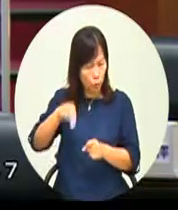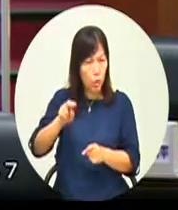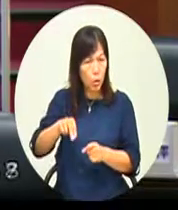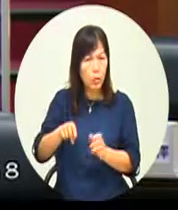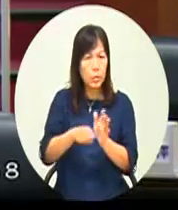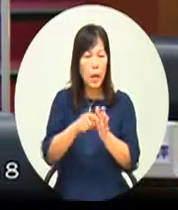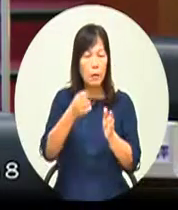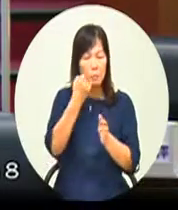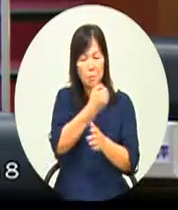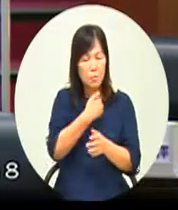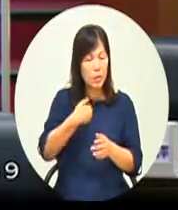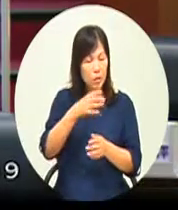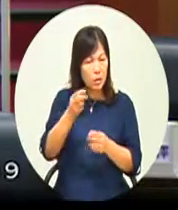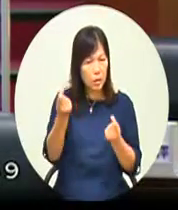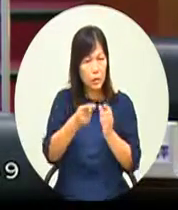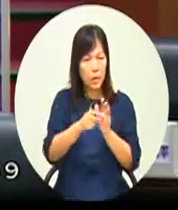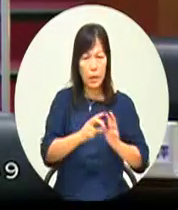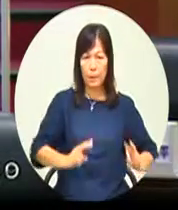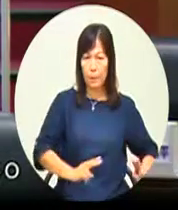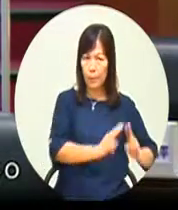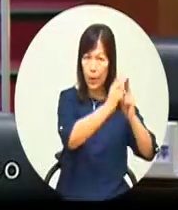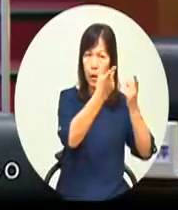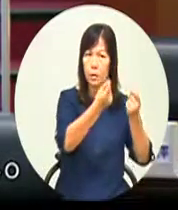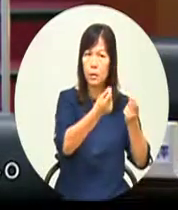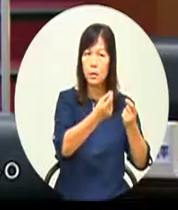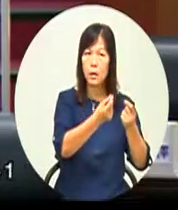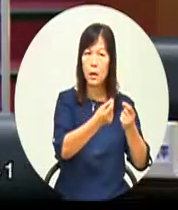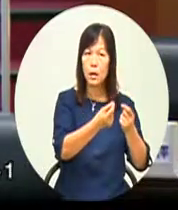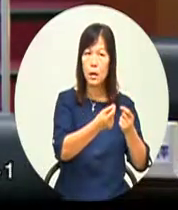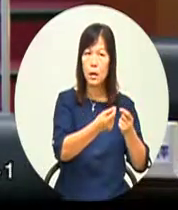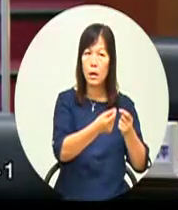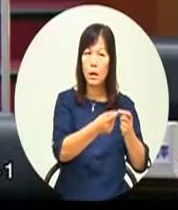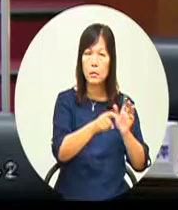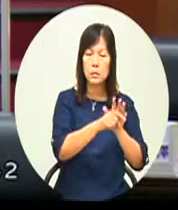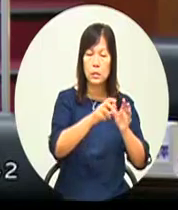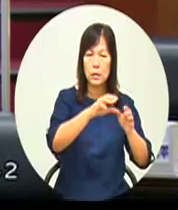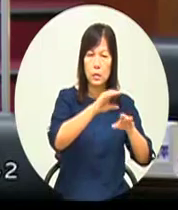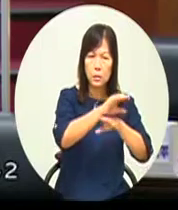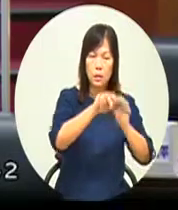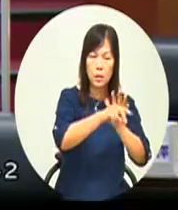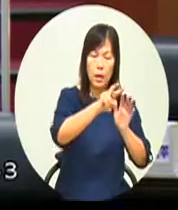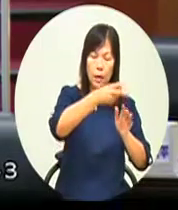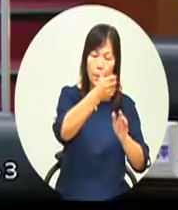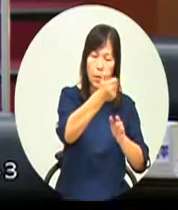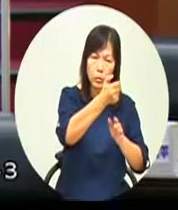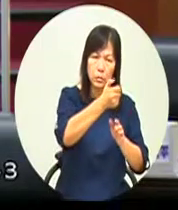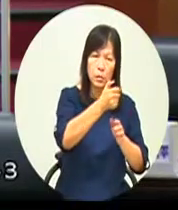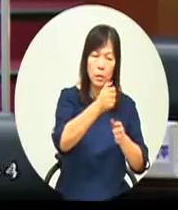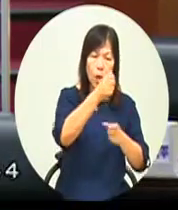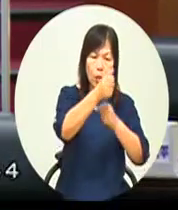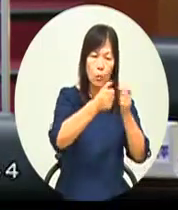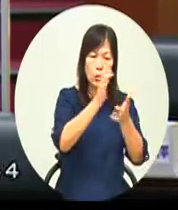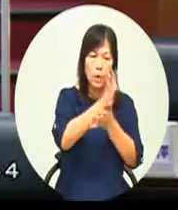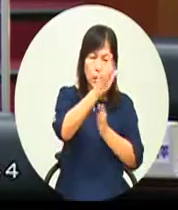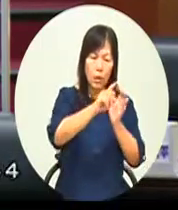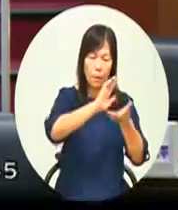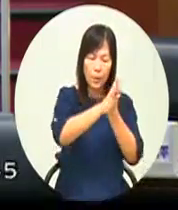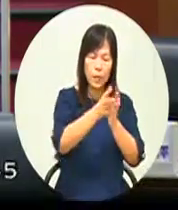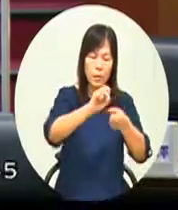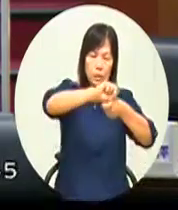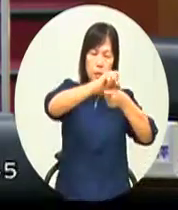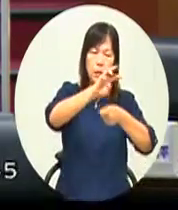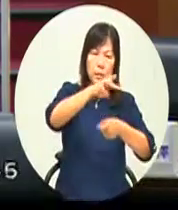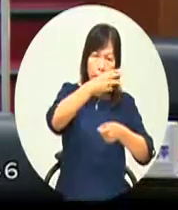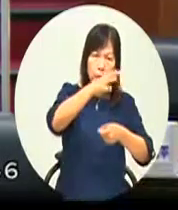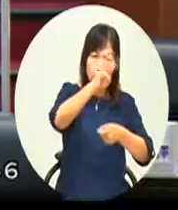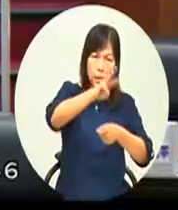它是一个就像巴黎，它最早它车辆250部，5年后变3000部，这样持续